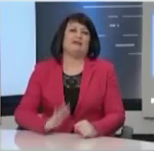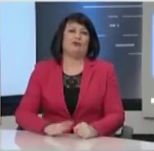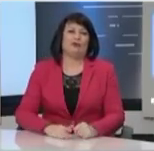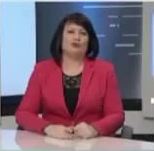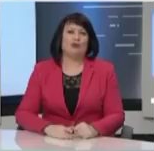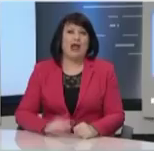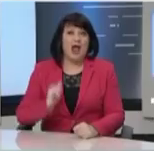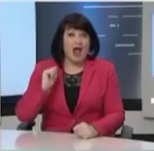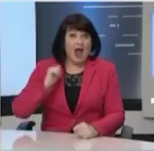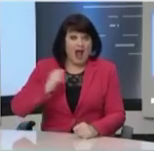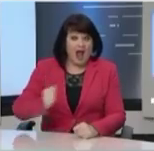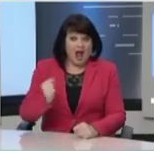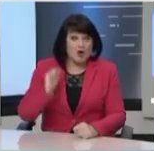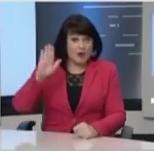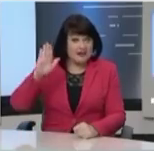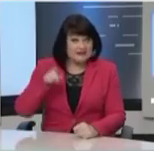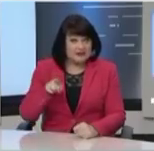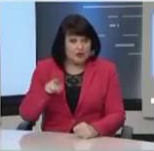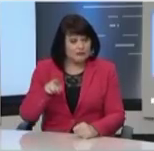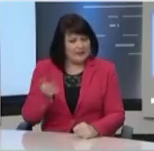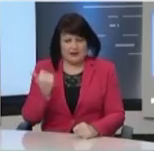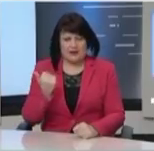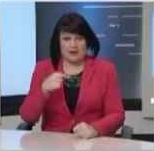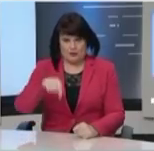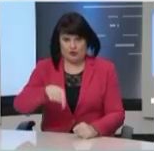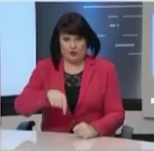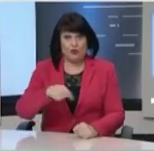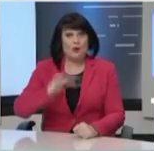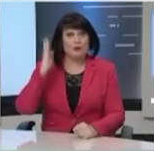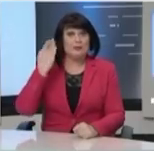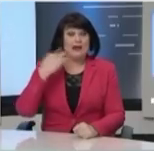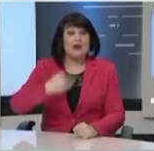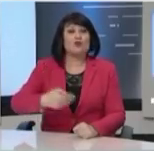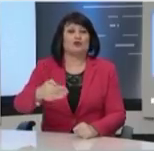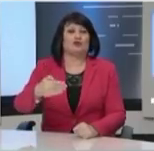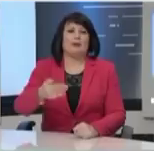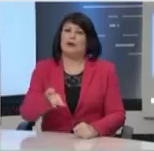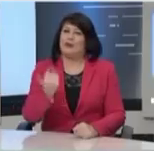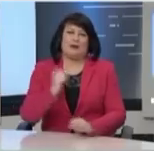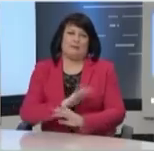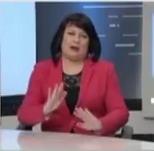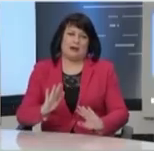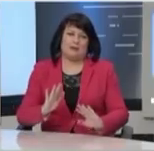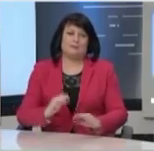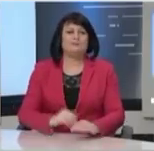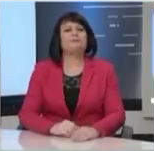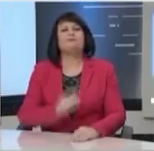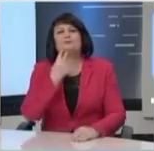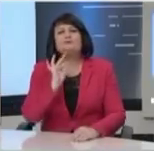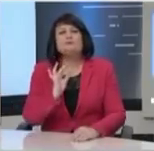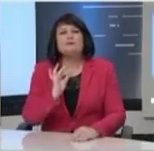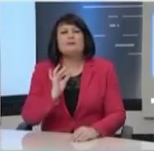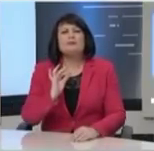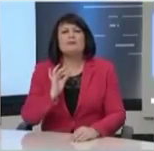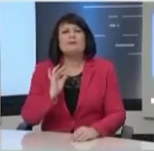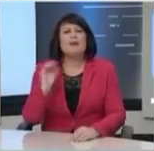κανέναν ακροδεξιό δεν ισχύει αυτό. Ούτε τώρα, ούτε στο παρελθόν, ούτε στο μέλλον θα ισχύει. Γιατί η ακροδεξιά,